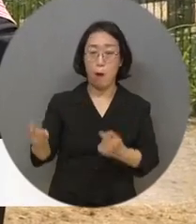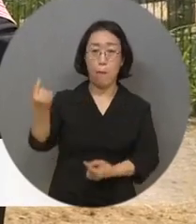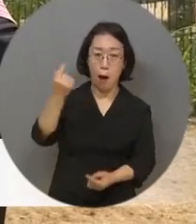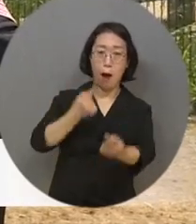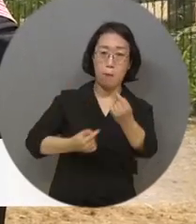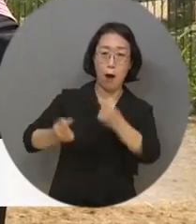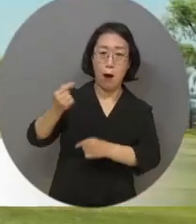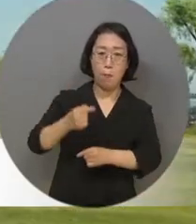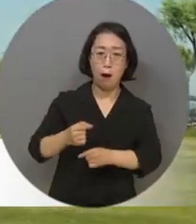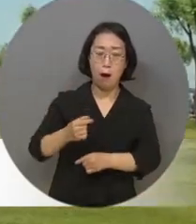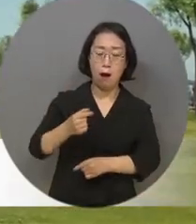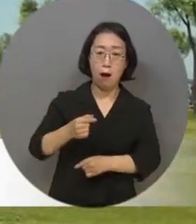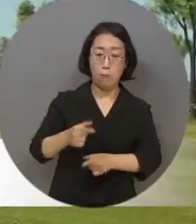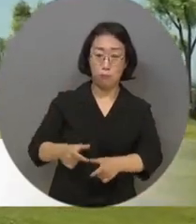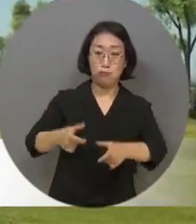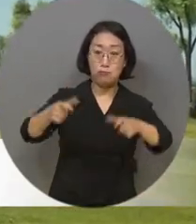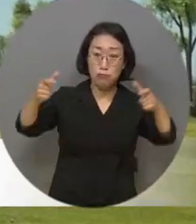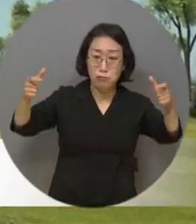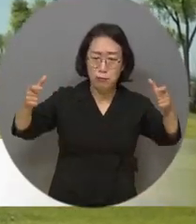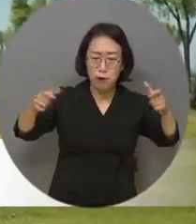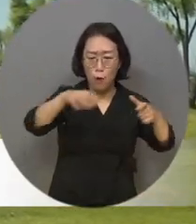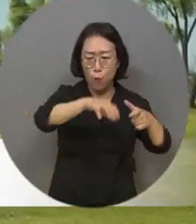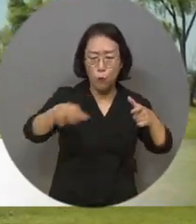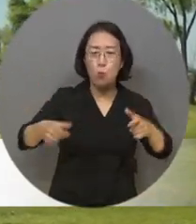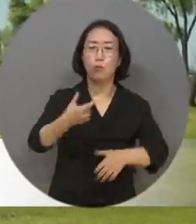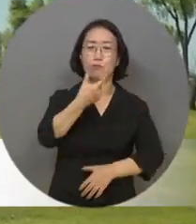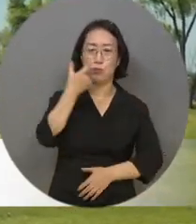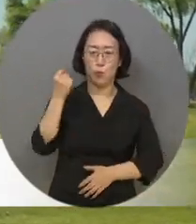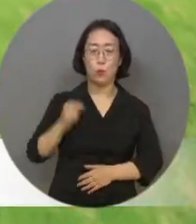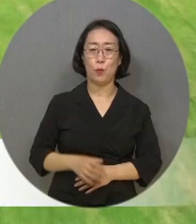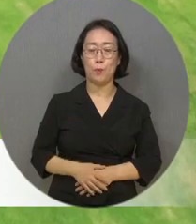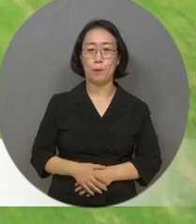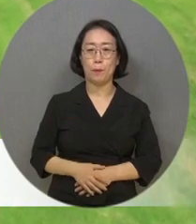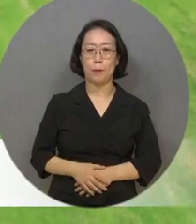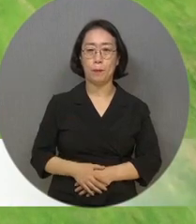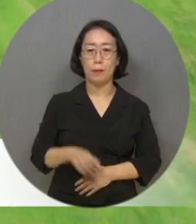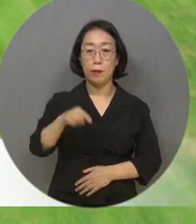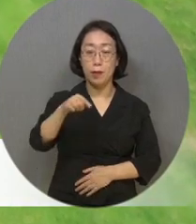대거 몰리면서 파크골프장이 부족해졌습니다 대한파크골프협회에